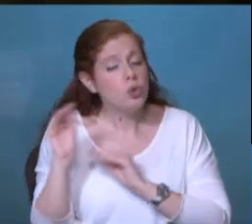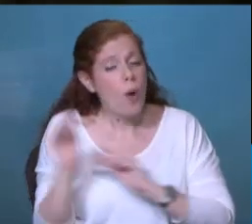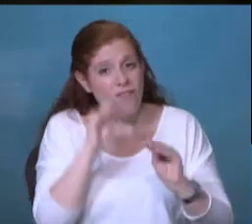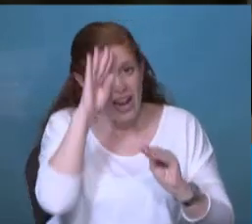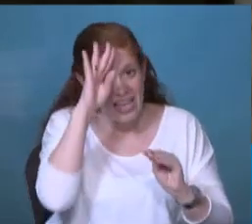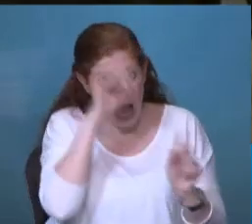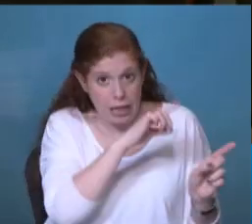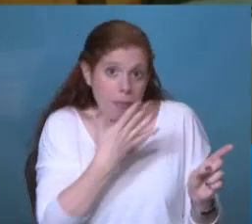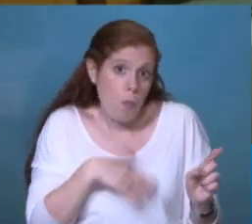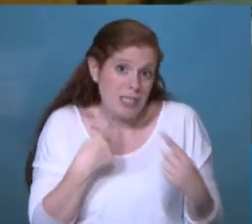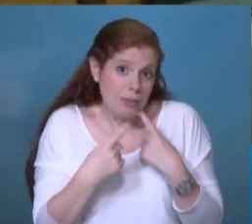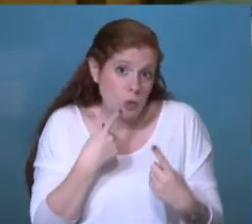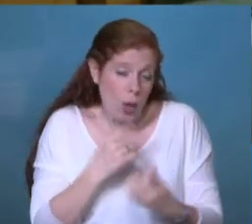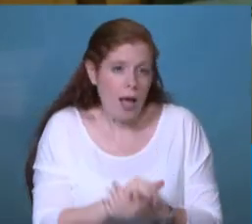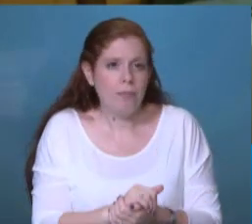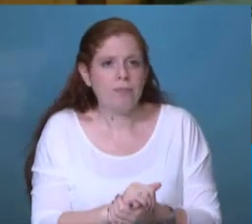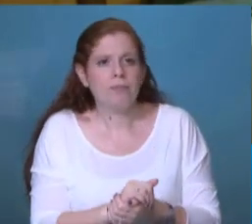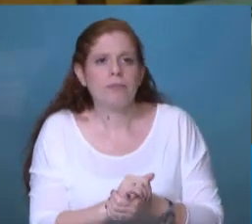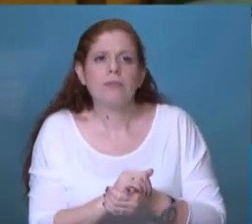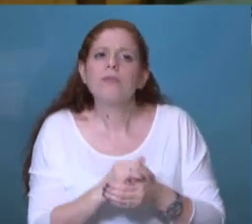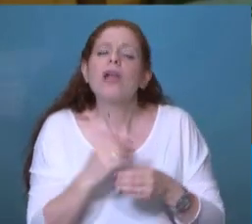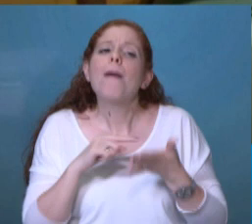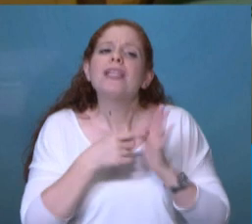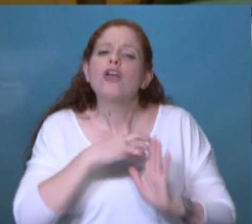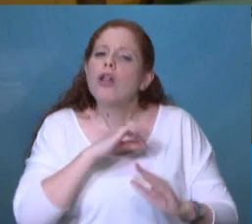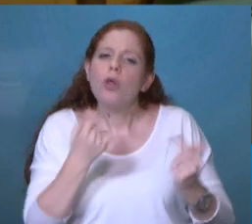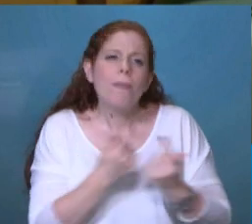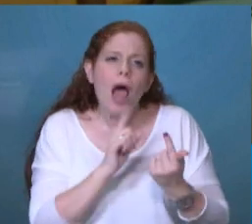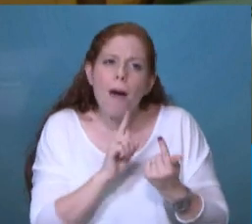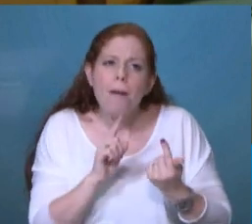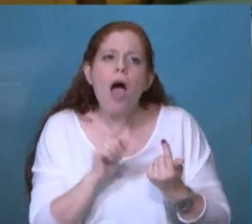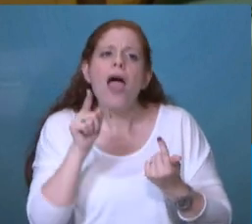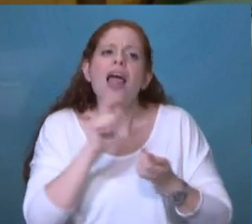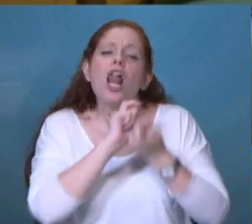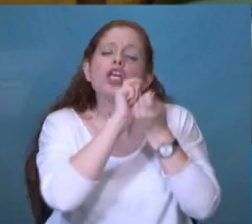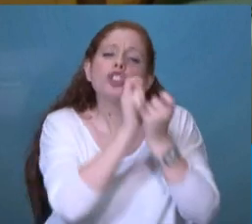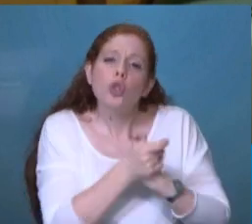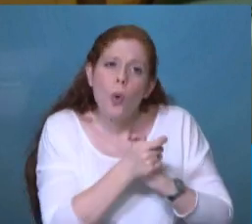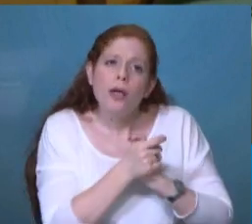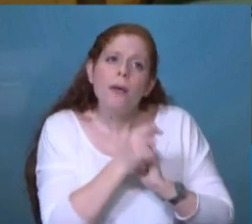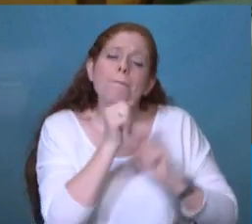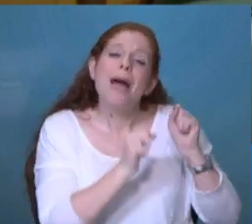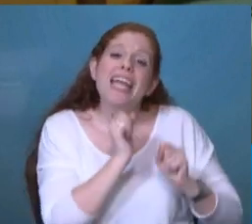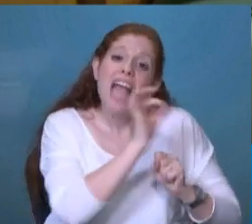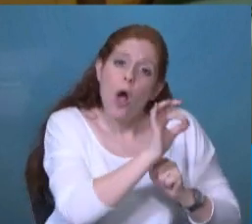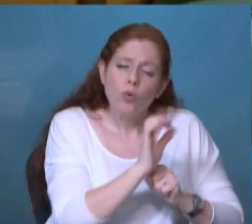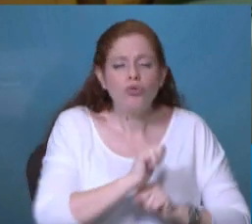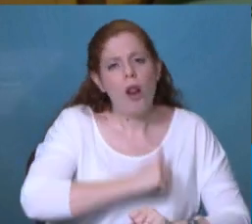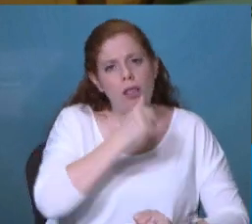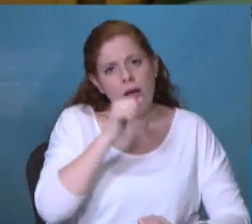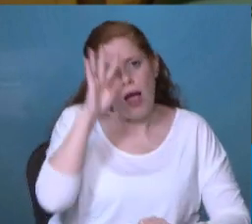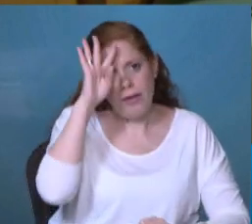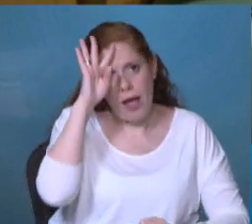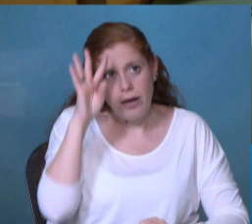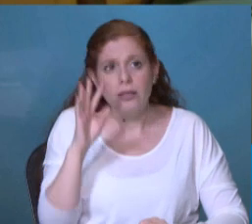ירצו לשוחח. Our aim is not war. Our aim is a change in the behavior of the Iranian leadership. We